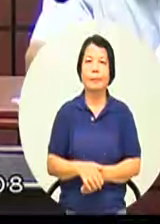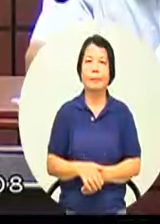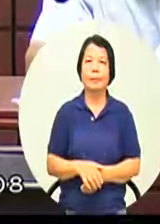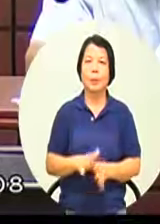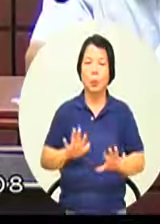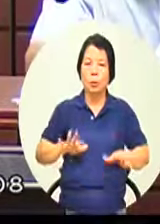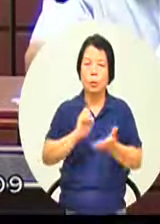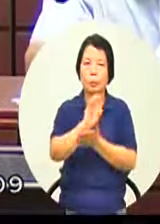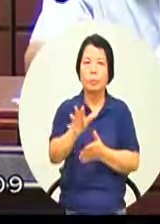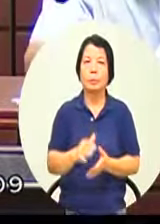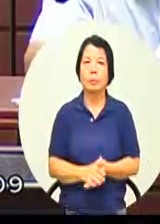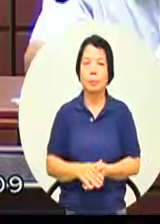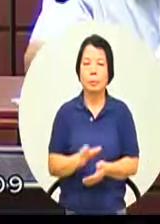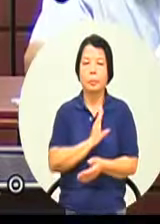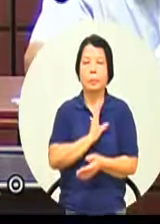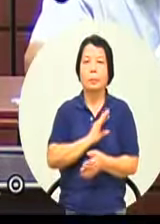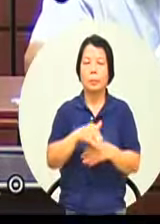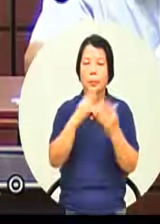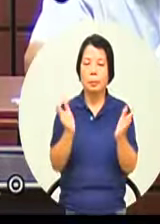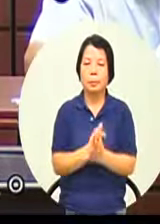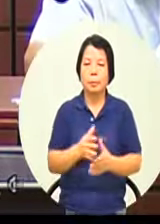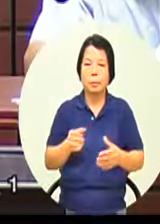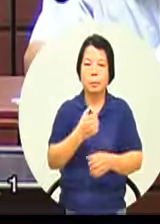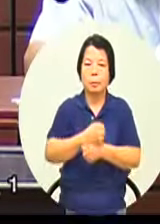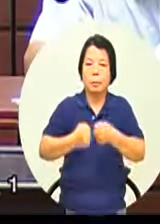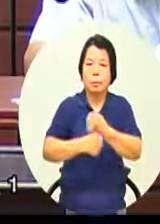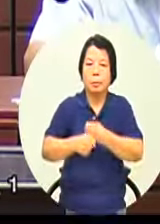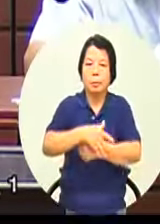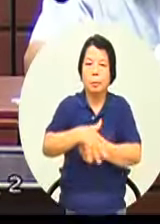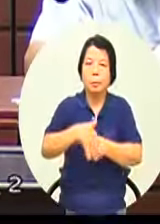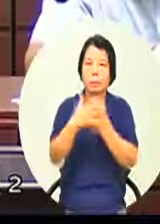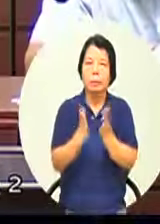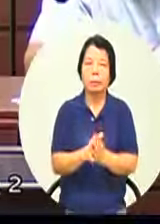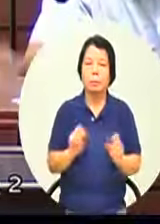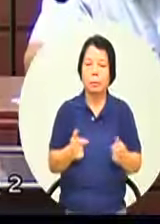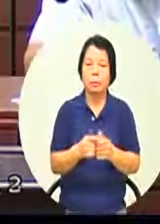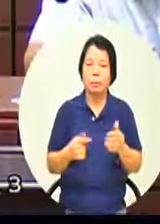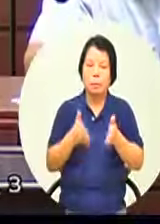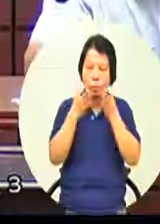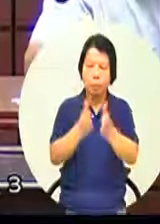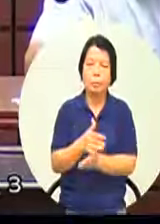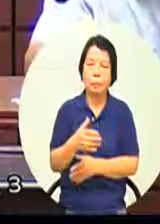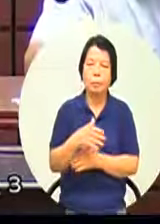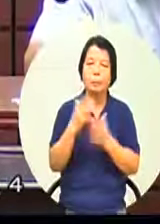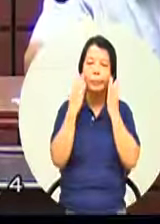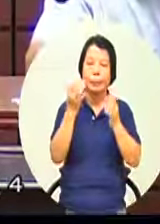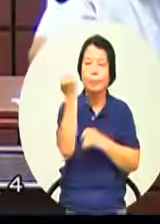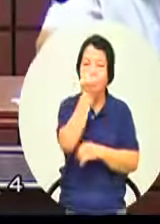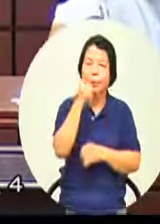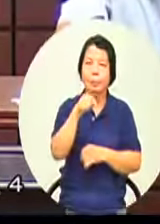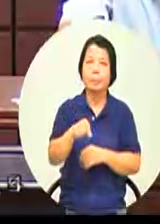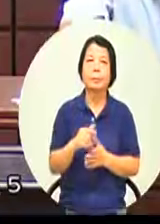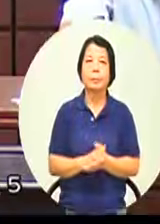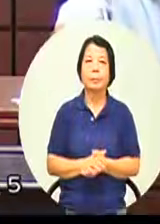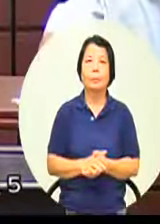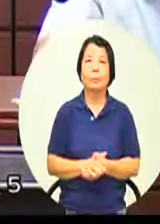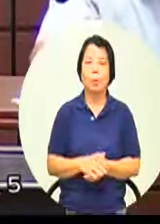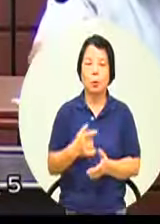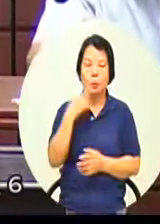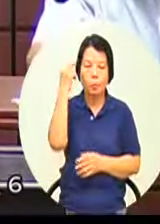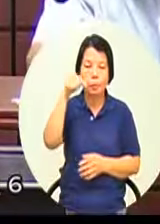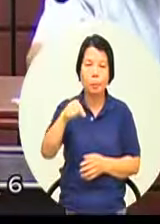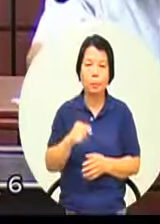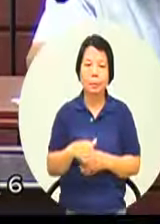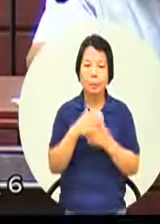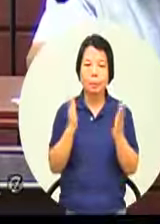哈，当然这整个结构性问题不只是只有说所谓的菜虫，这个我们不要讲这样子了哈。那么我是觉得说